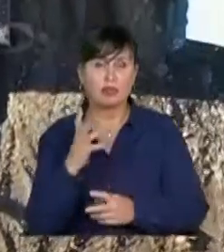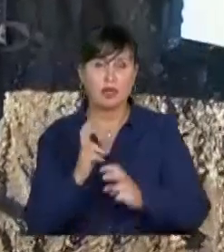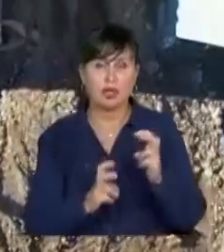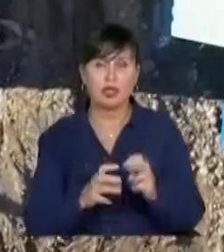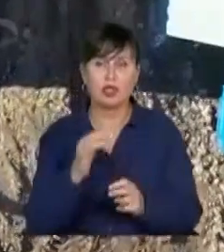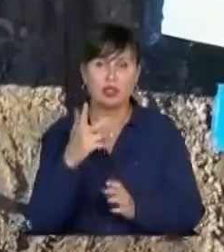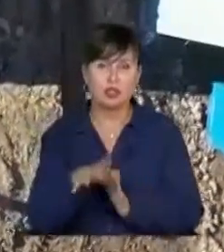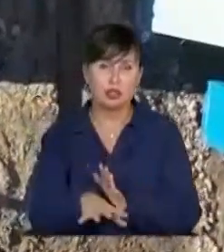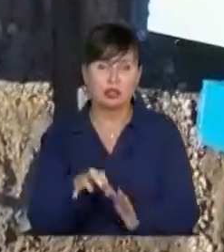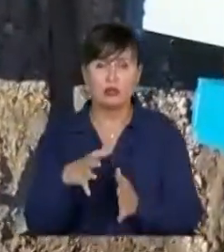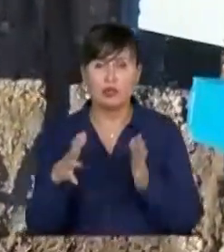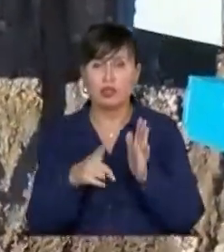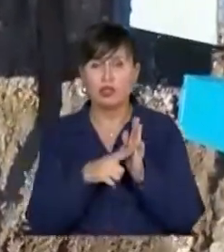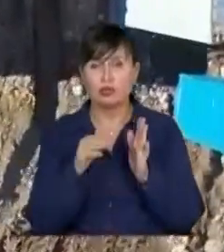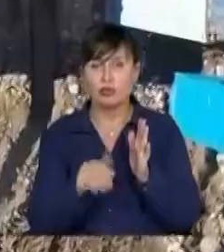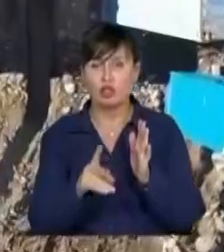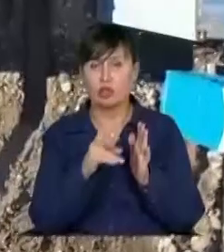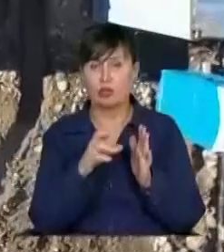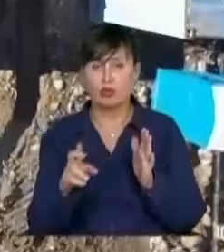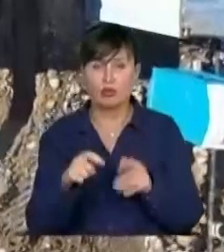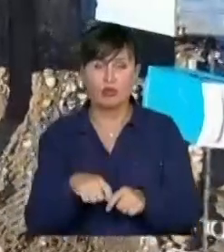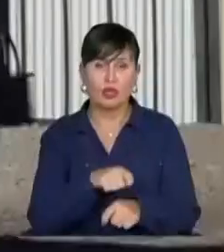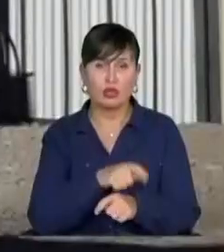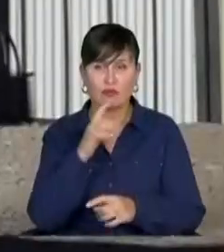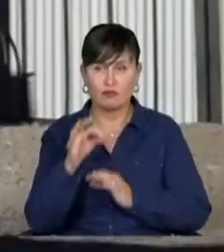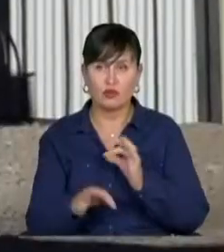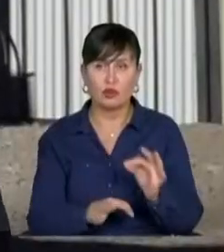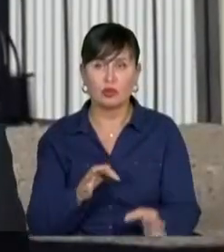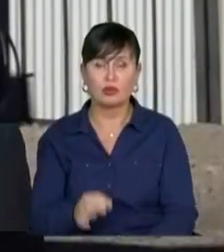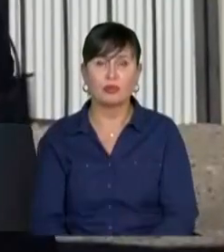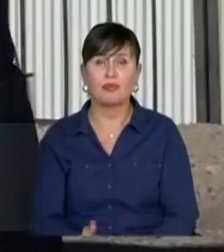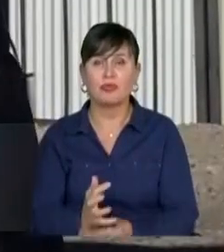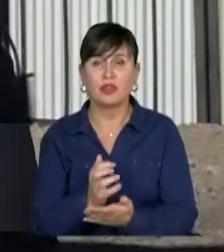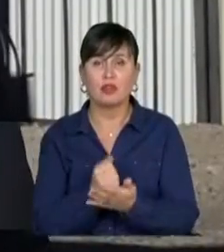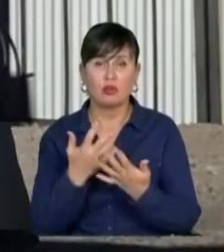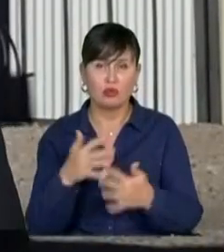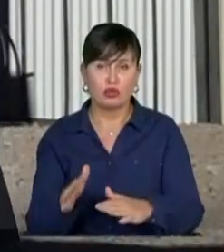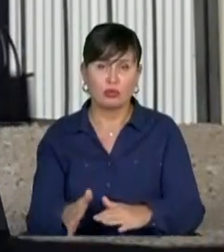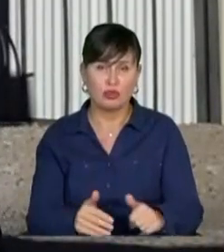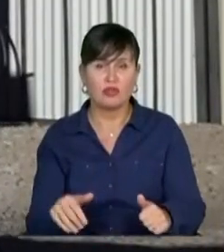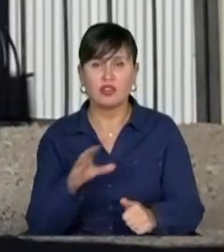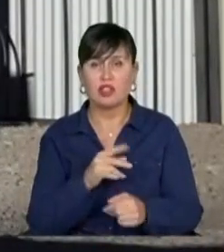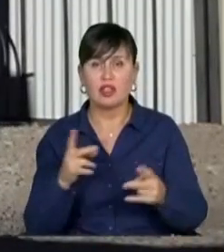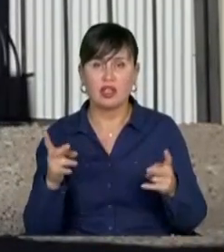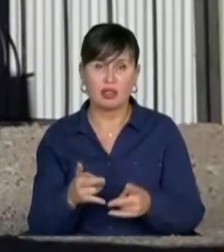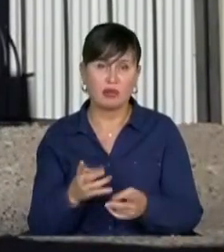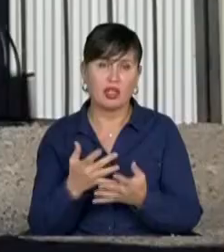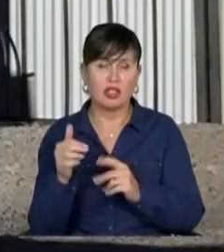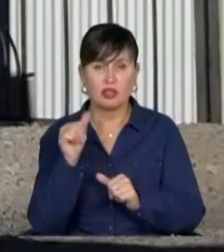скважины мощностью более 7.000 кубически метров в сутки резервуары уже прошли все необходимые